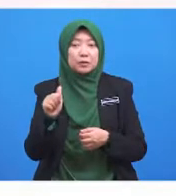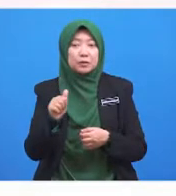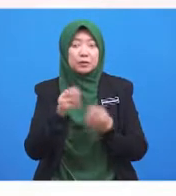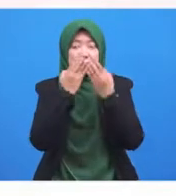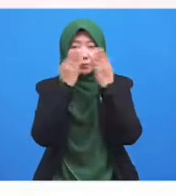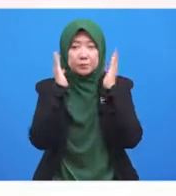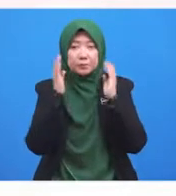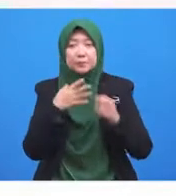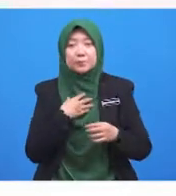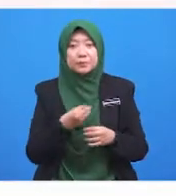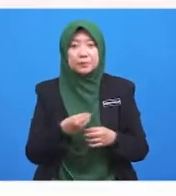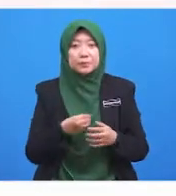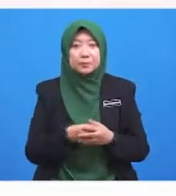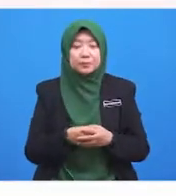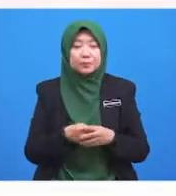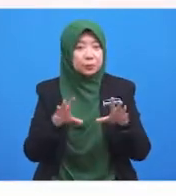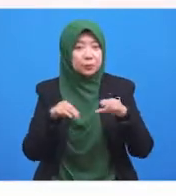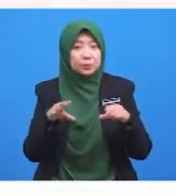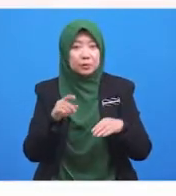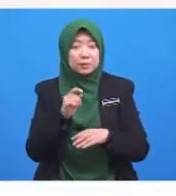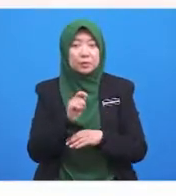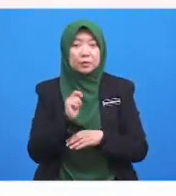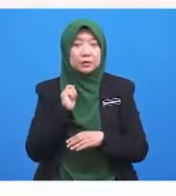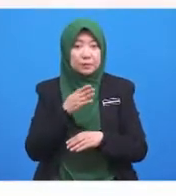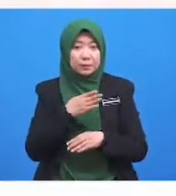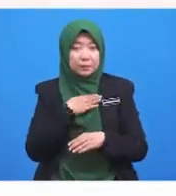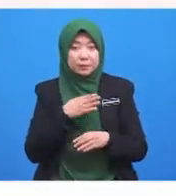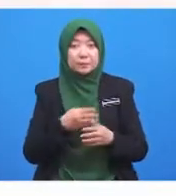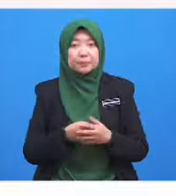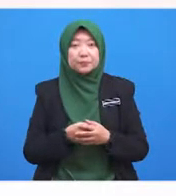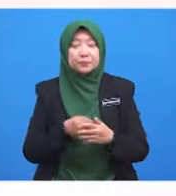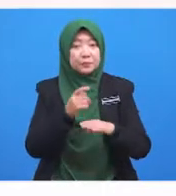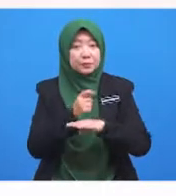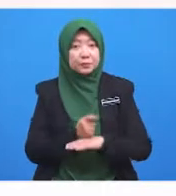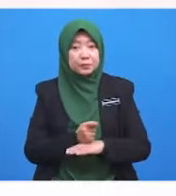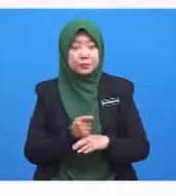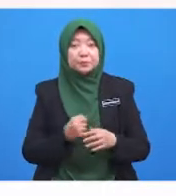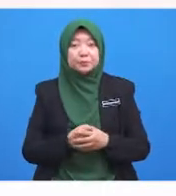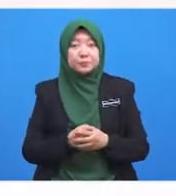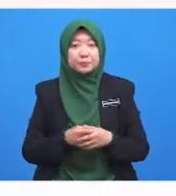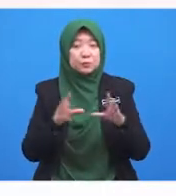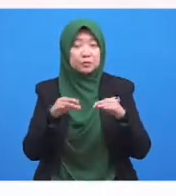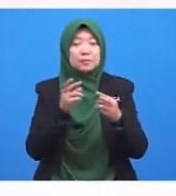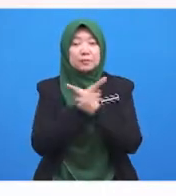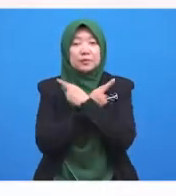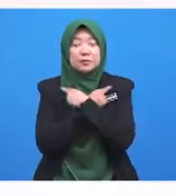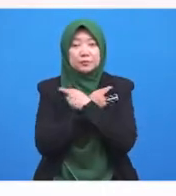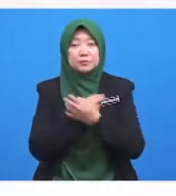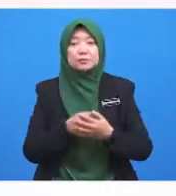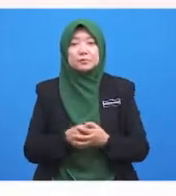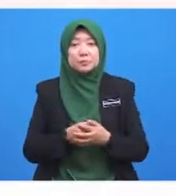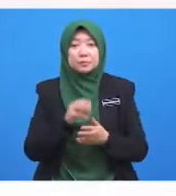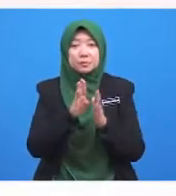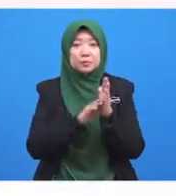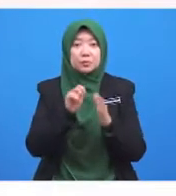masker pemutih, urutan terapi, urutan tradisional, urutan relax,